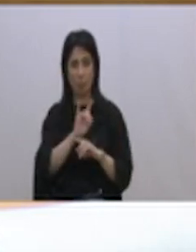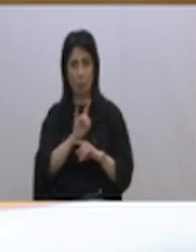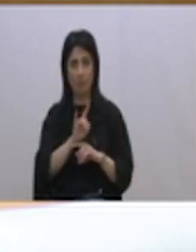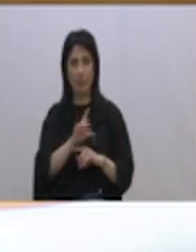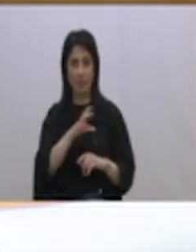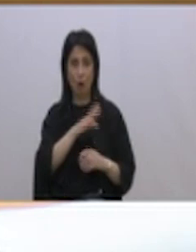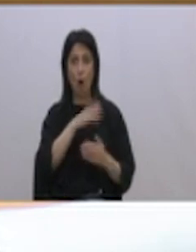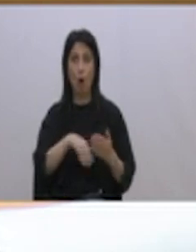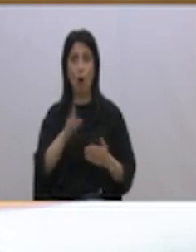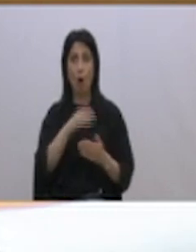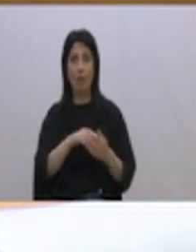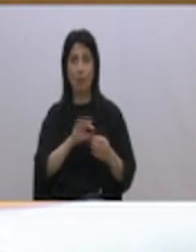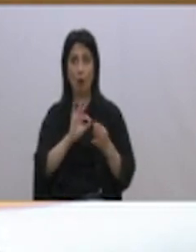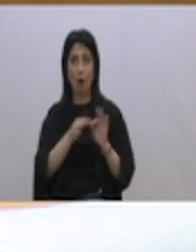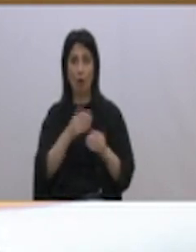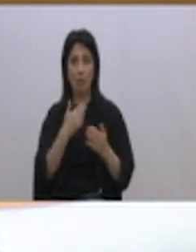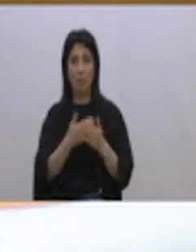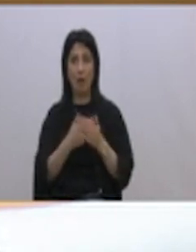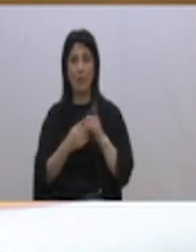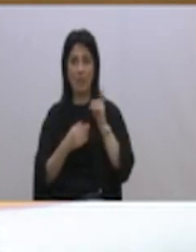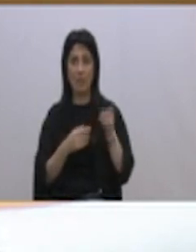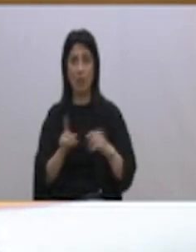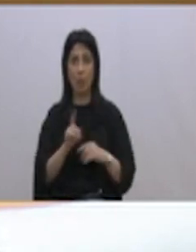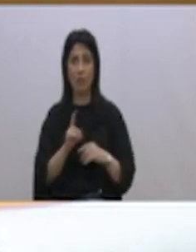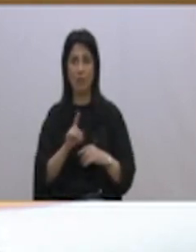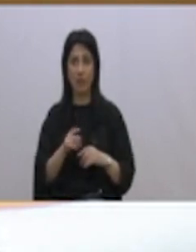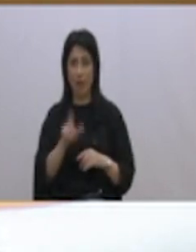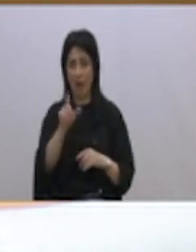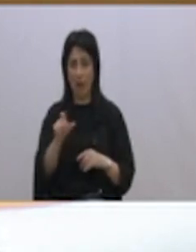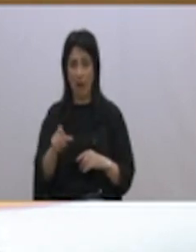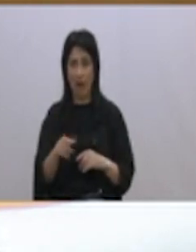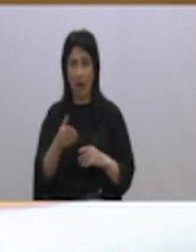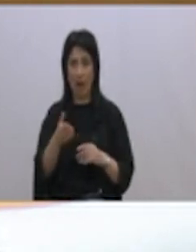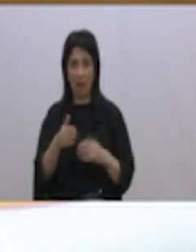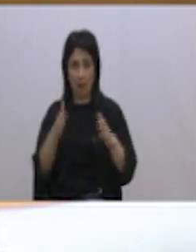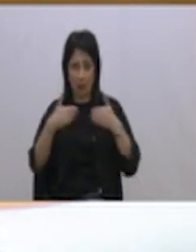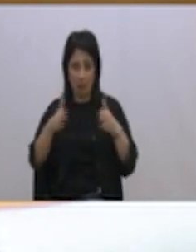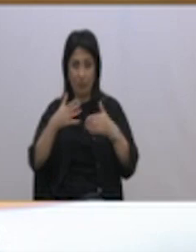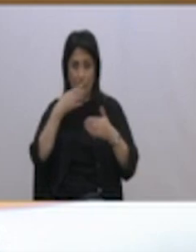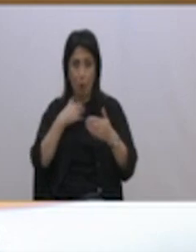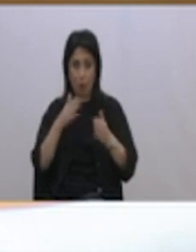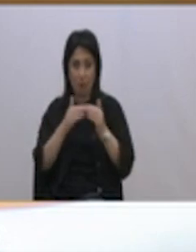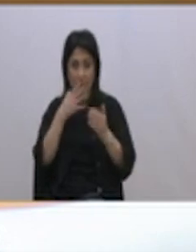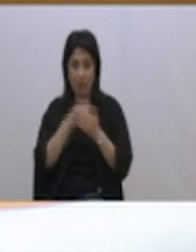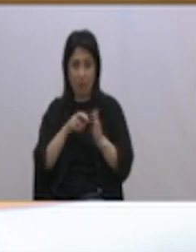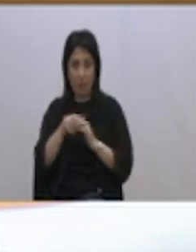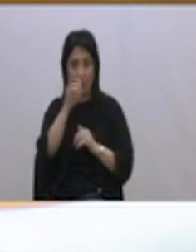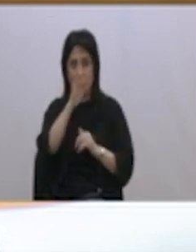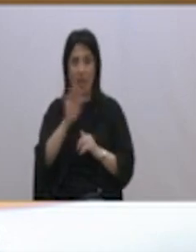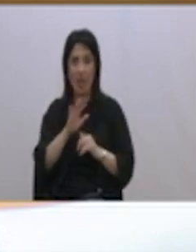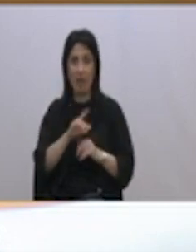აი დეოლიგაქიზაციის კონკრეტული მაგალითი ის არის, რომ უის ხალხი წინ ჭიშკრის წინ ვერ შედიოდა და საკუთარ სახლებში,